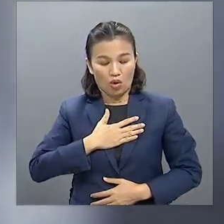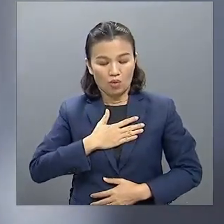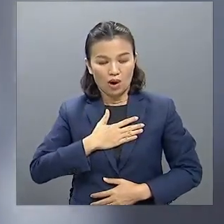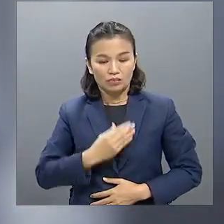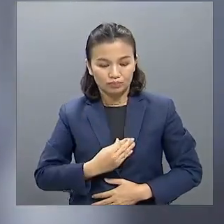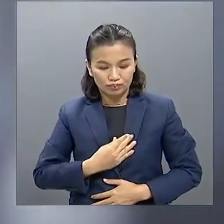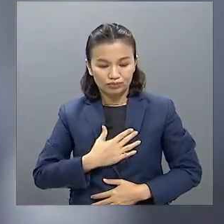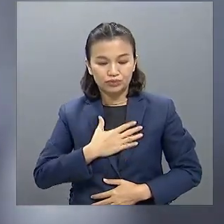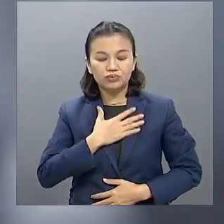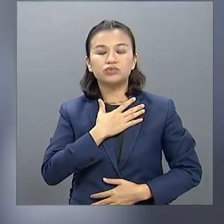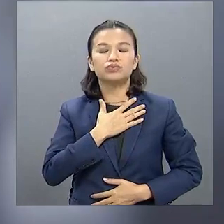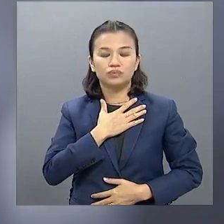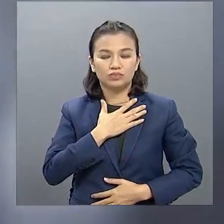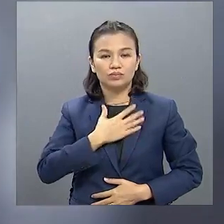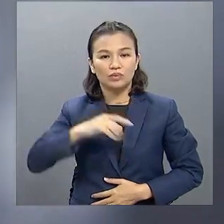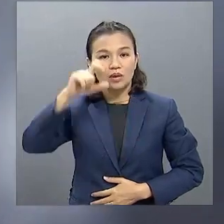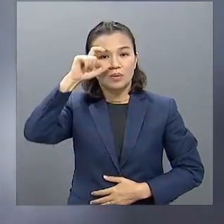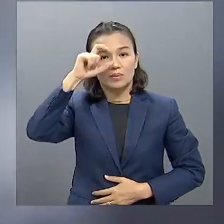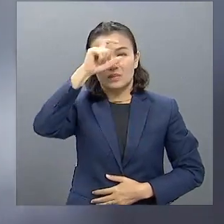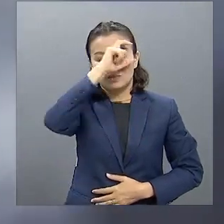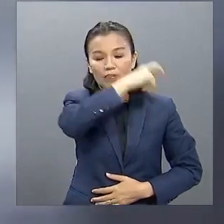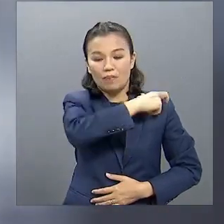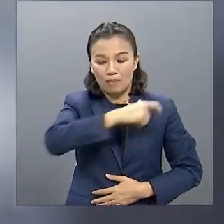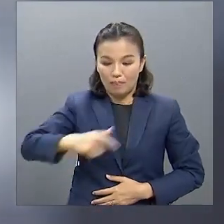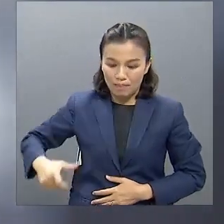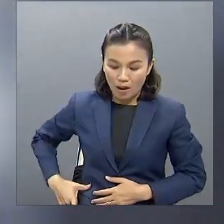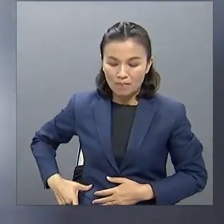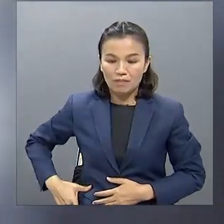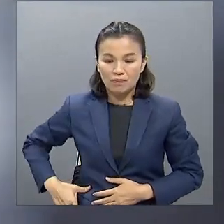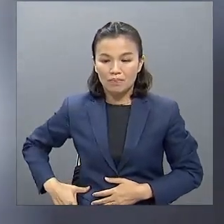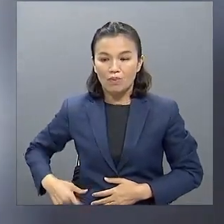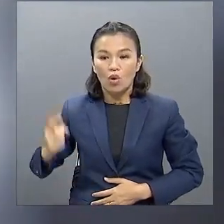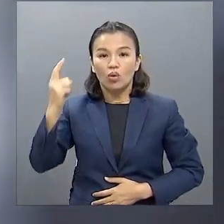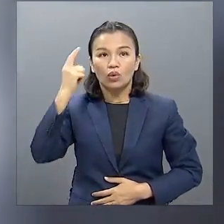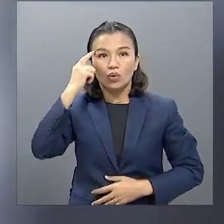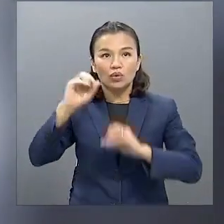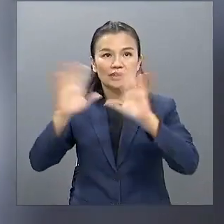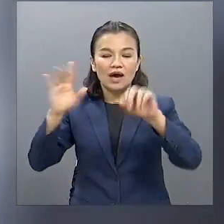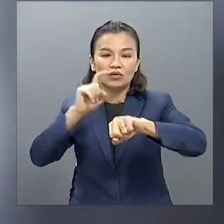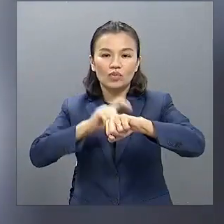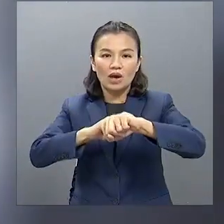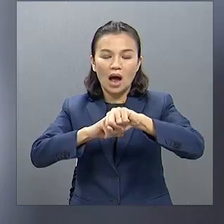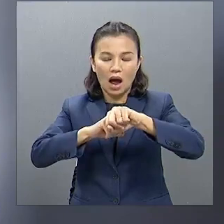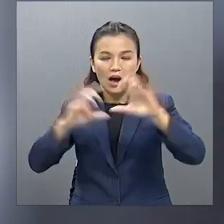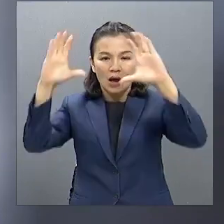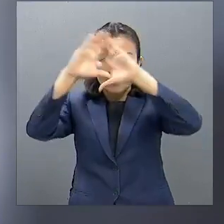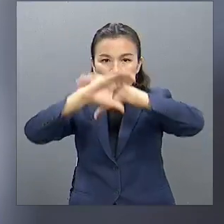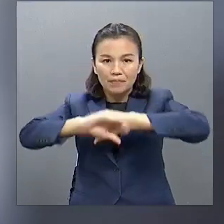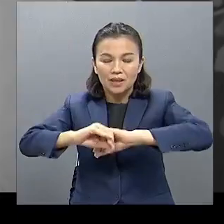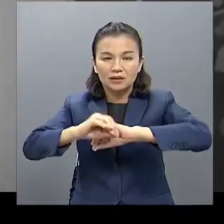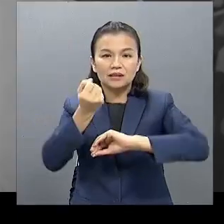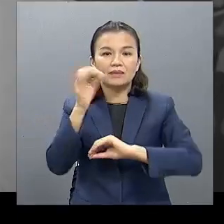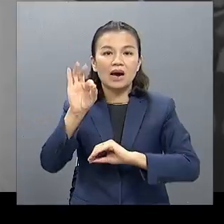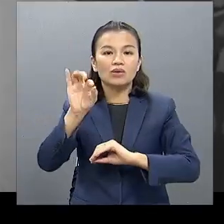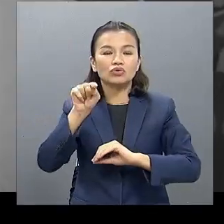ของพระองค์ท่านอย่างเป็นทางการนั้นก็คือตอน1 ทุ่มตรงวันที่13 ตุลาคมนั้น